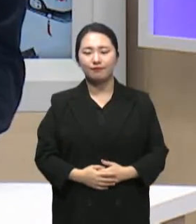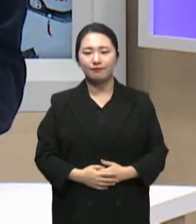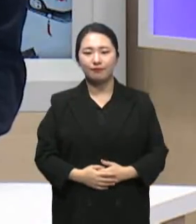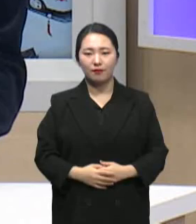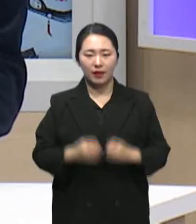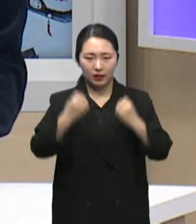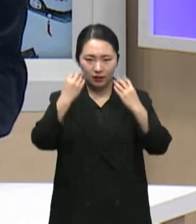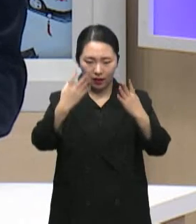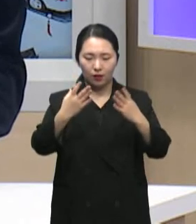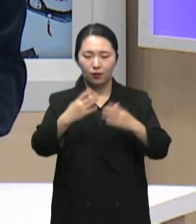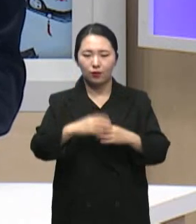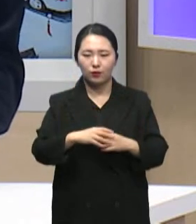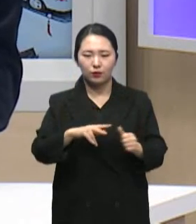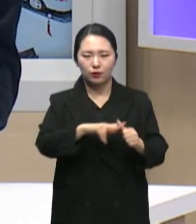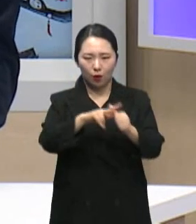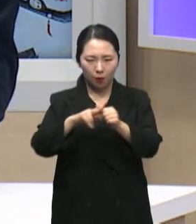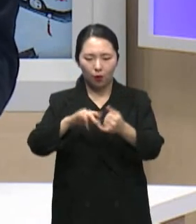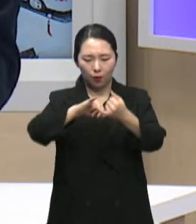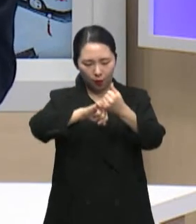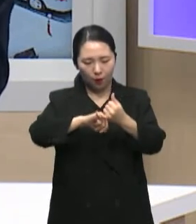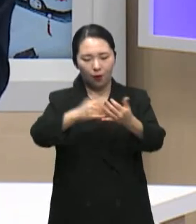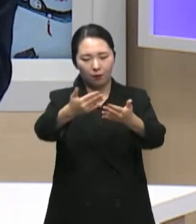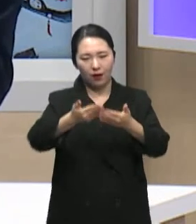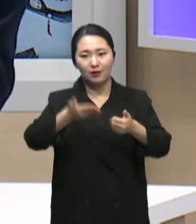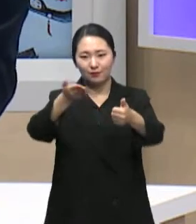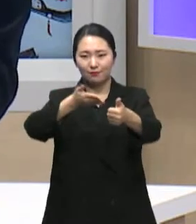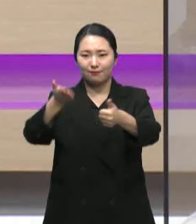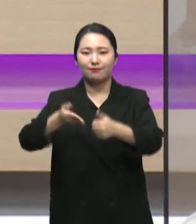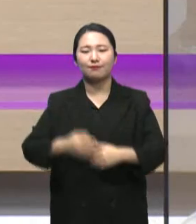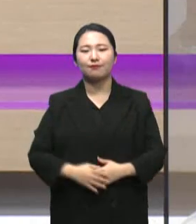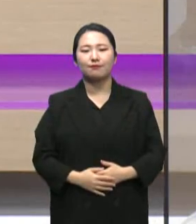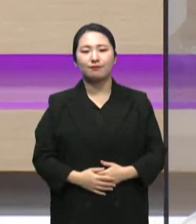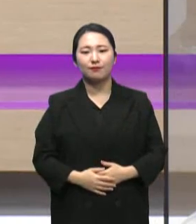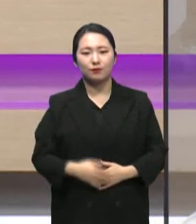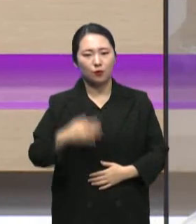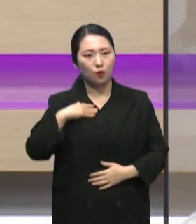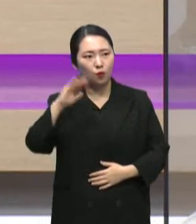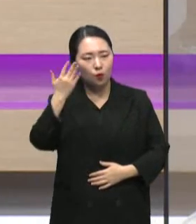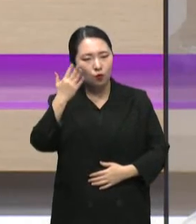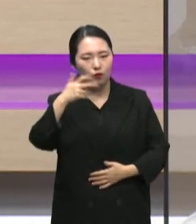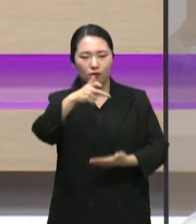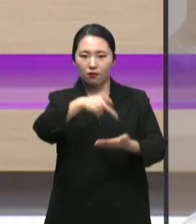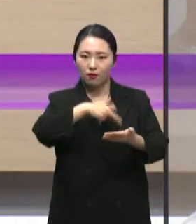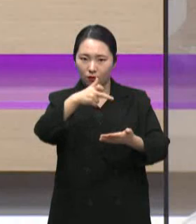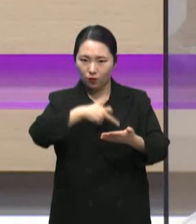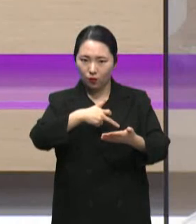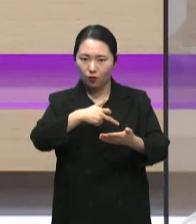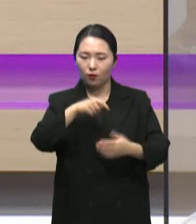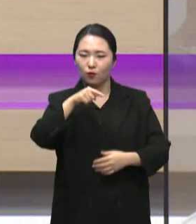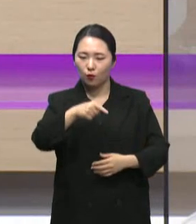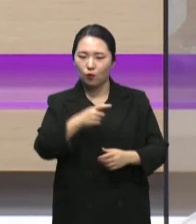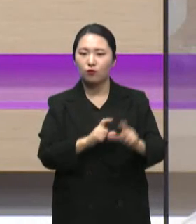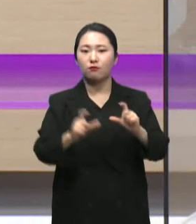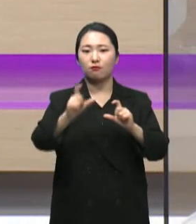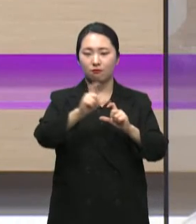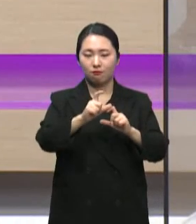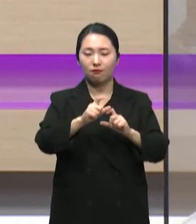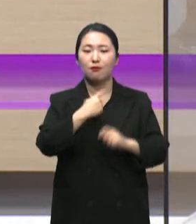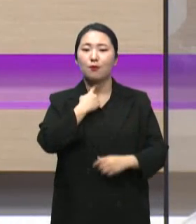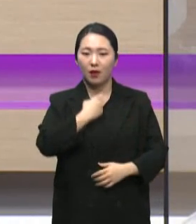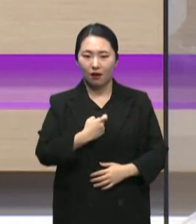생생한 구정 정보를 받아 보시기를 바랍니다 네 저도 최근에 카카오톡에서 다이스 비추 채널을 추가